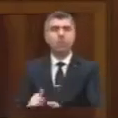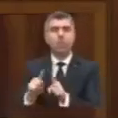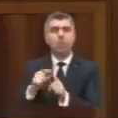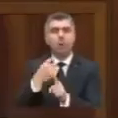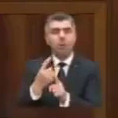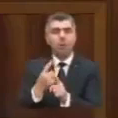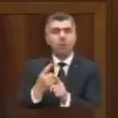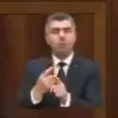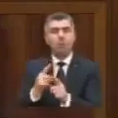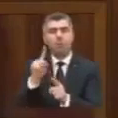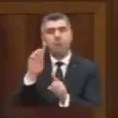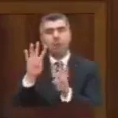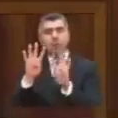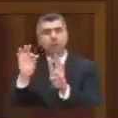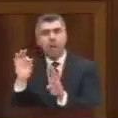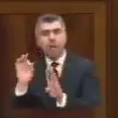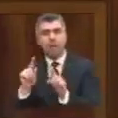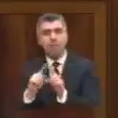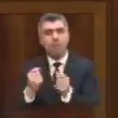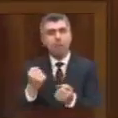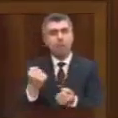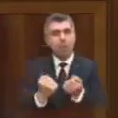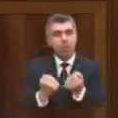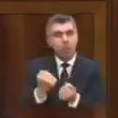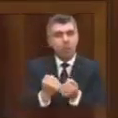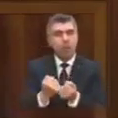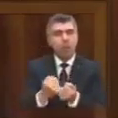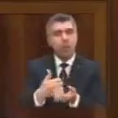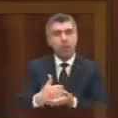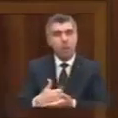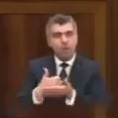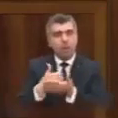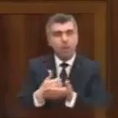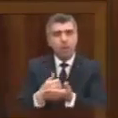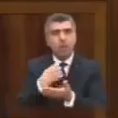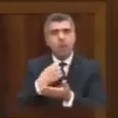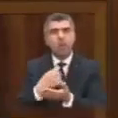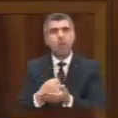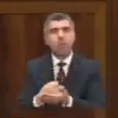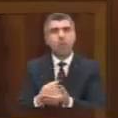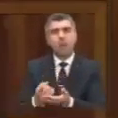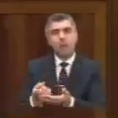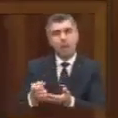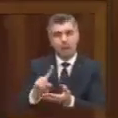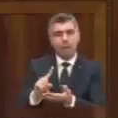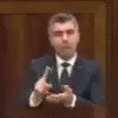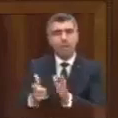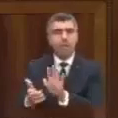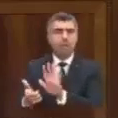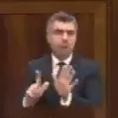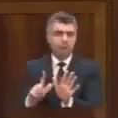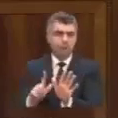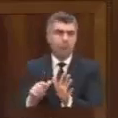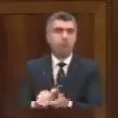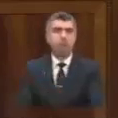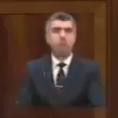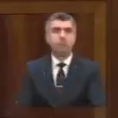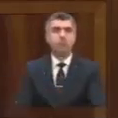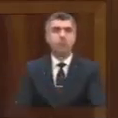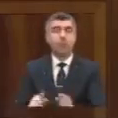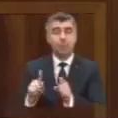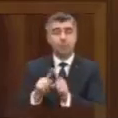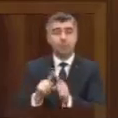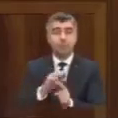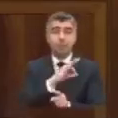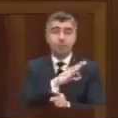ننقل 180 ألف مركبة وغادي نساعدهم من ما بين 1000 و7000 7000 درهم. السيد رئيس الحكومة هادو غيستافدوا